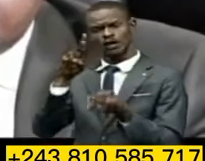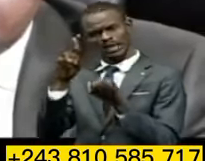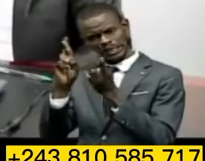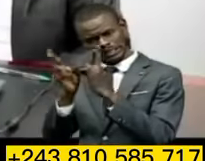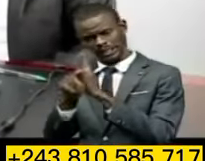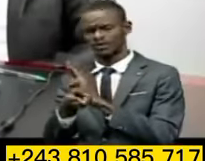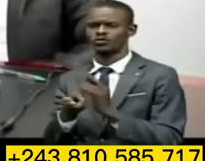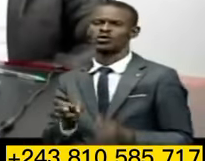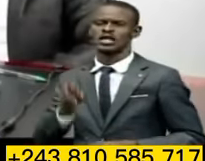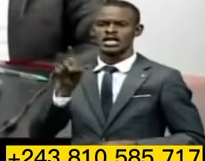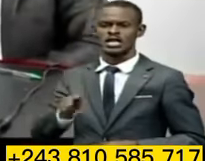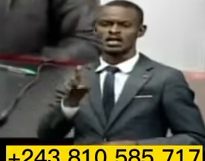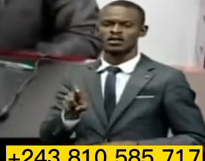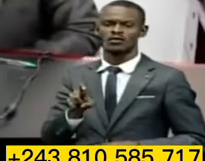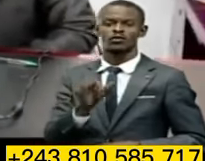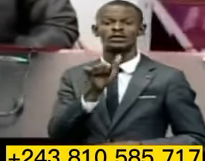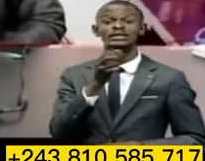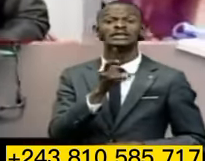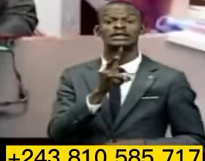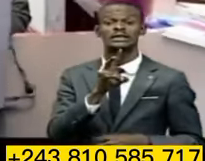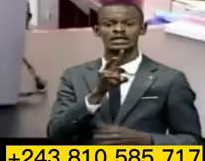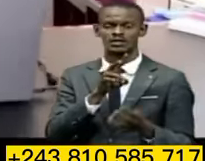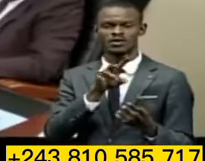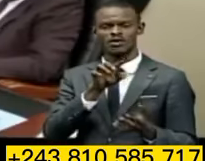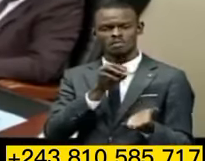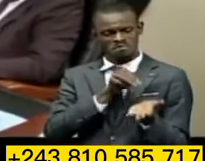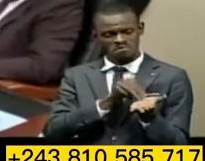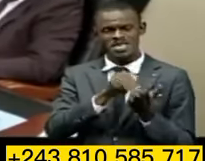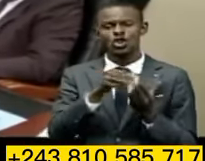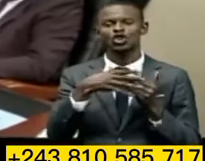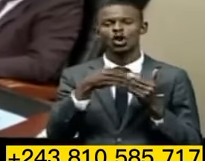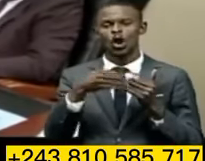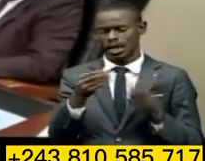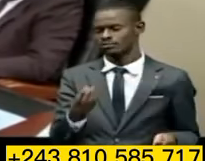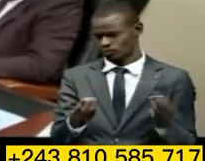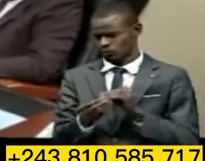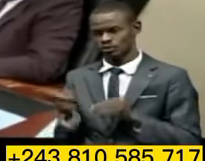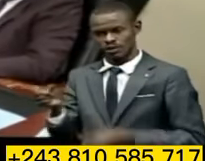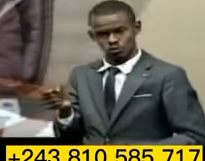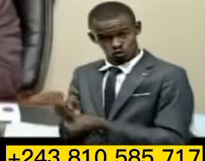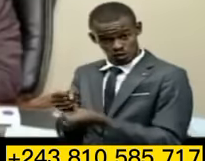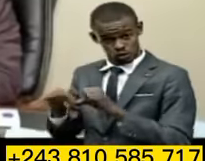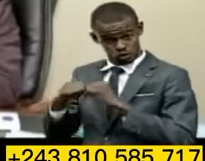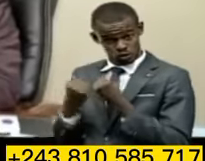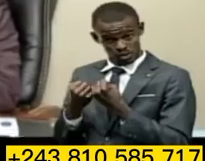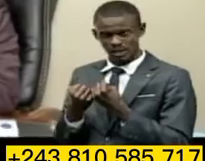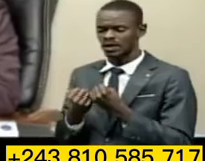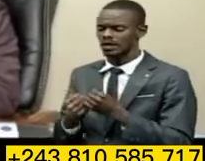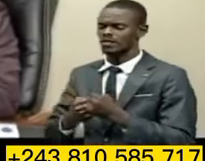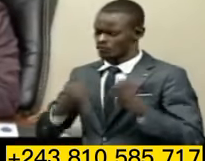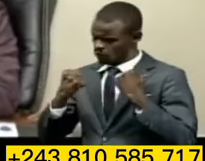un import de près de 17,5 millions de dollars américains pour une production de 108 millions de mètres par